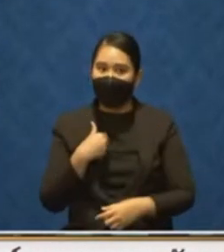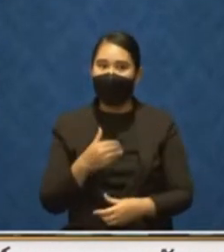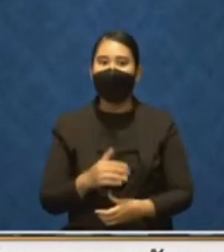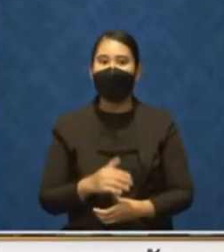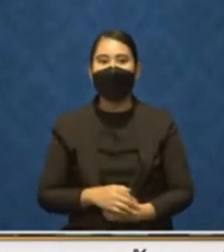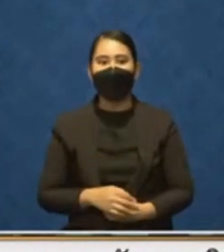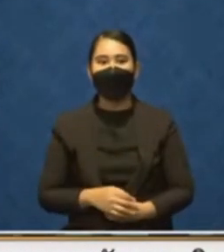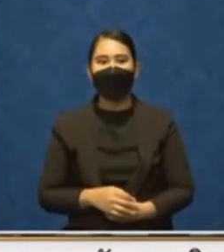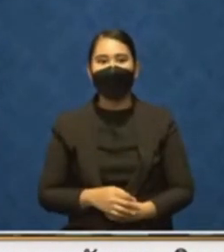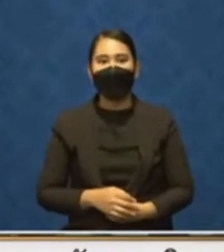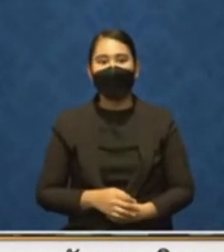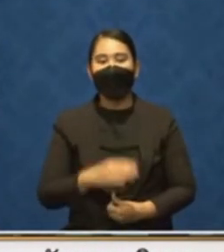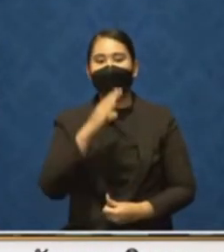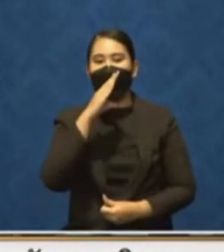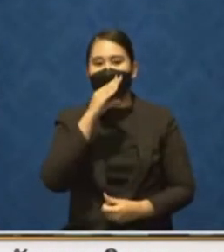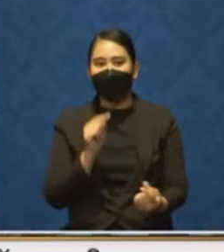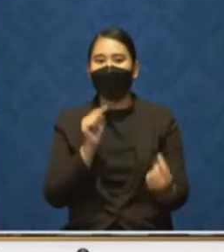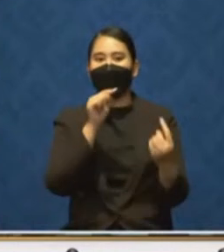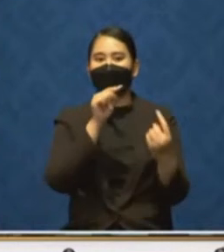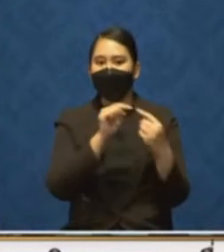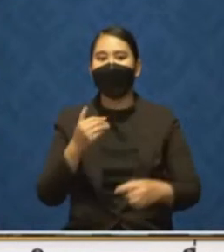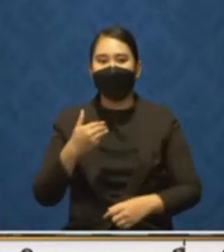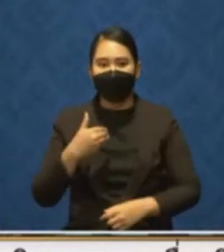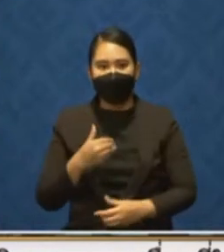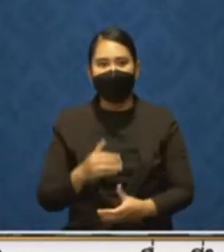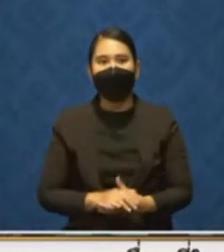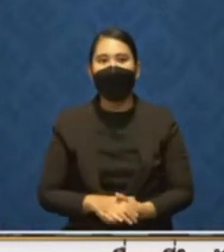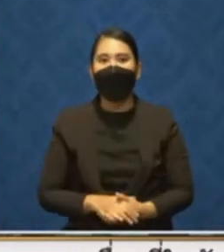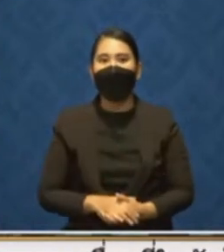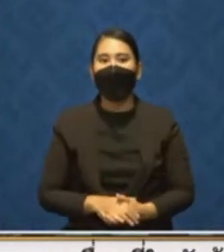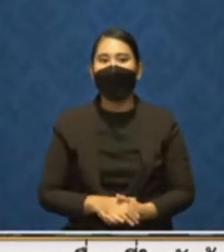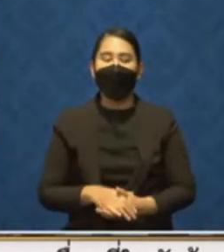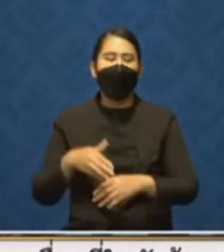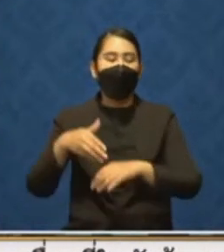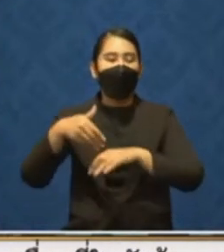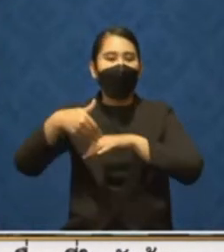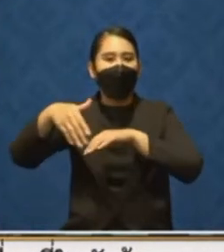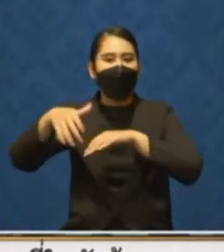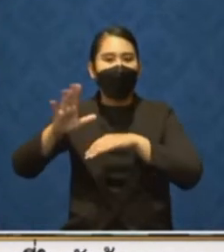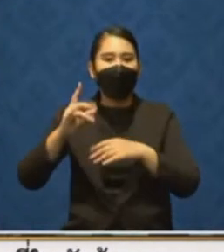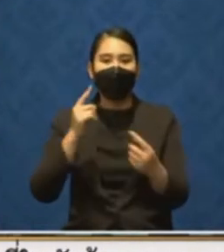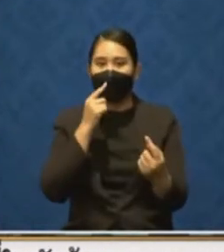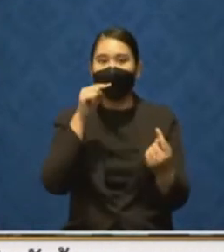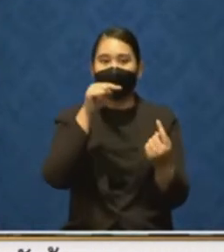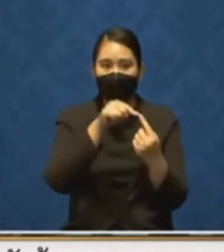อ้างไกลเลยเถิดออกทะเลไปก็อ้างนะ